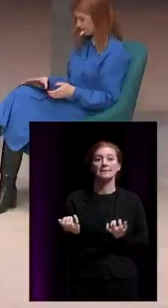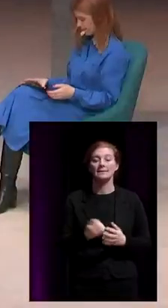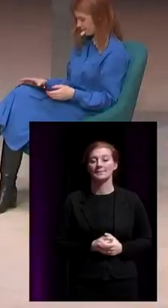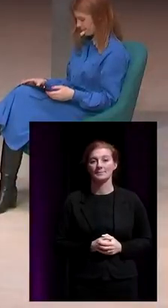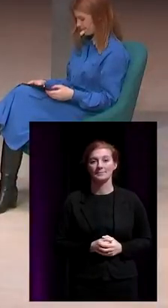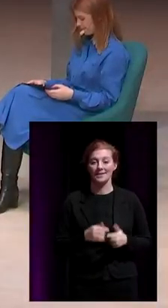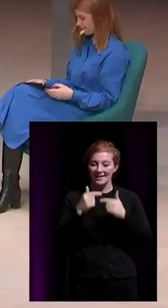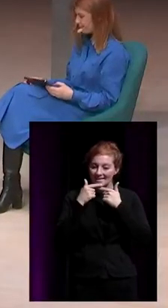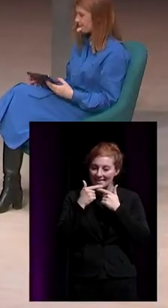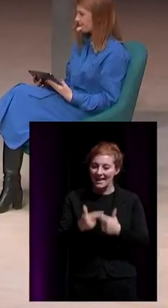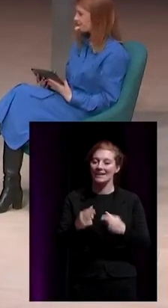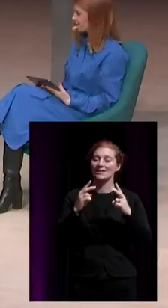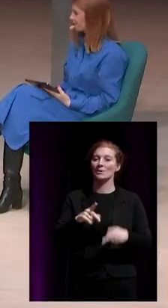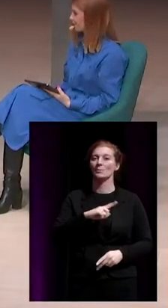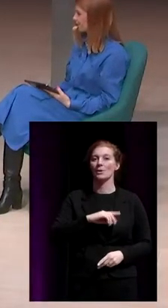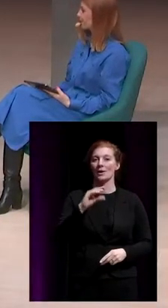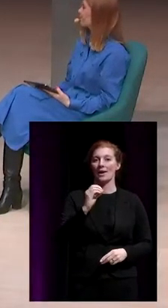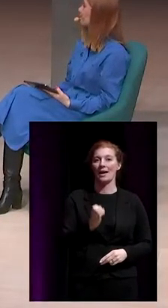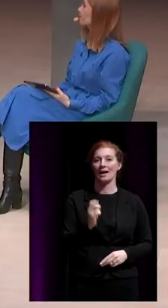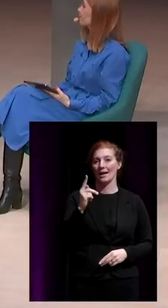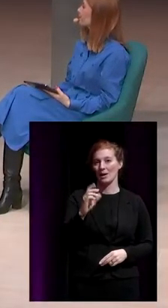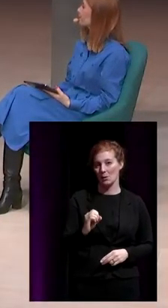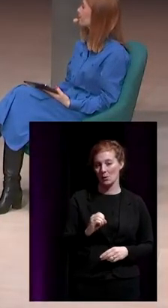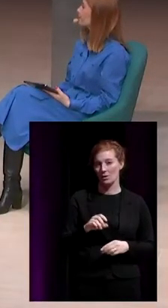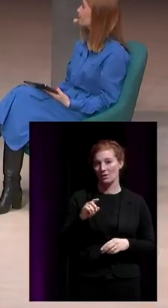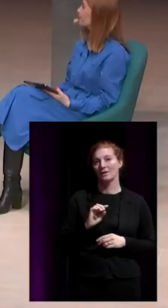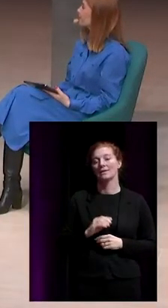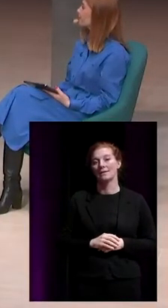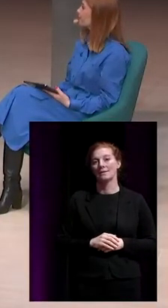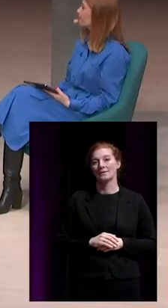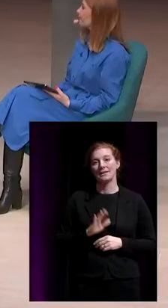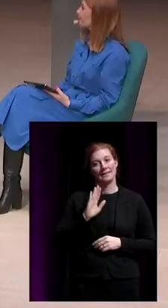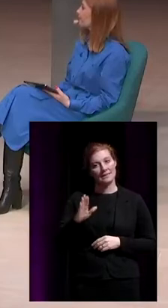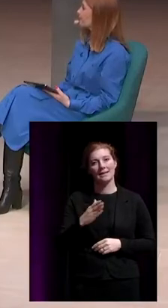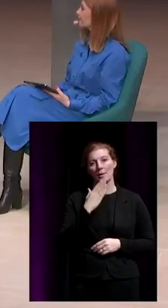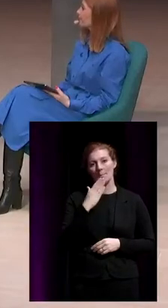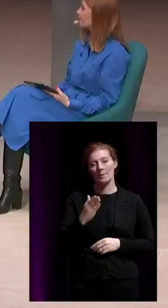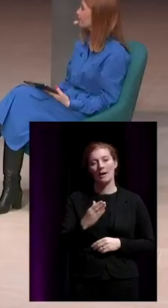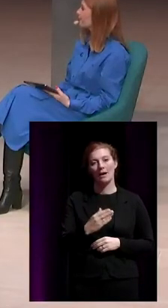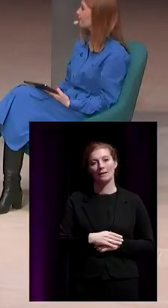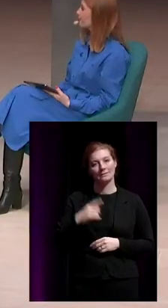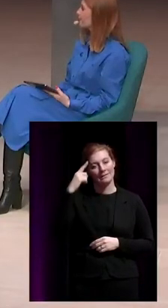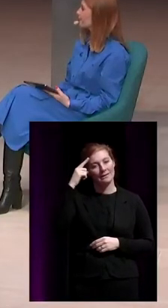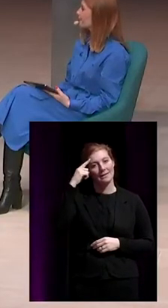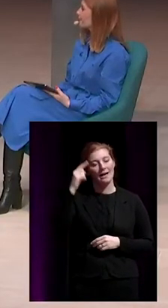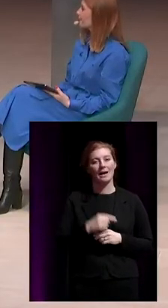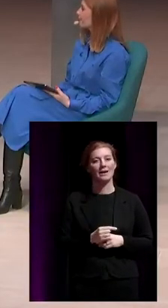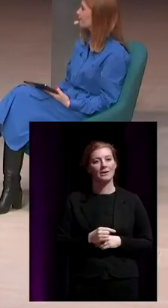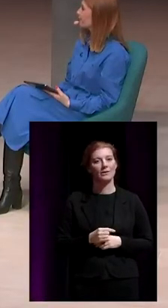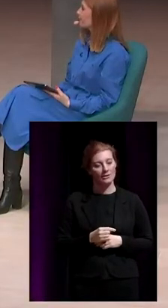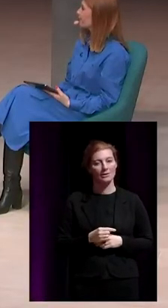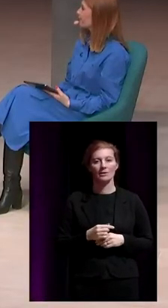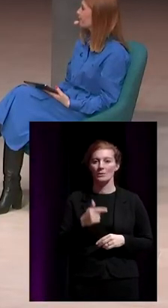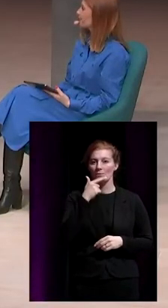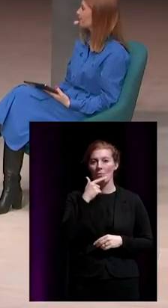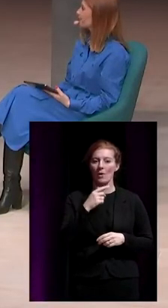Ja, tack så mycket Akko för dina insikter och din öppenhet för att prova nytt. Jag tror det är